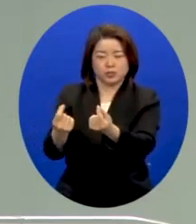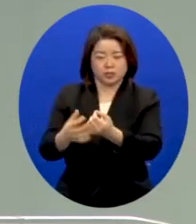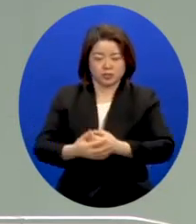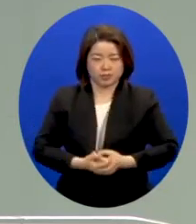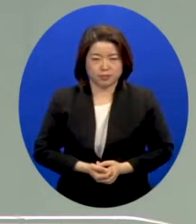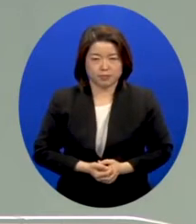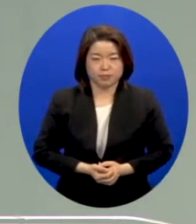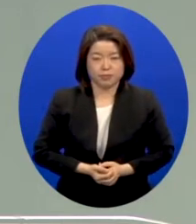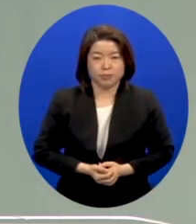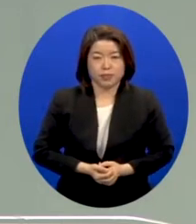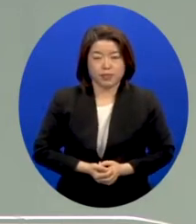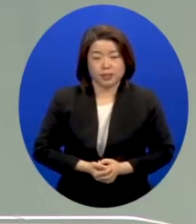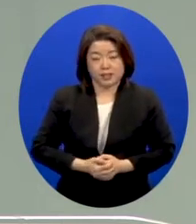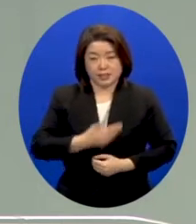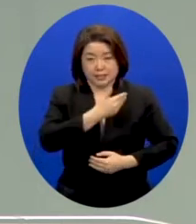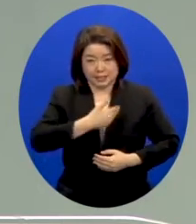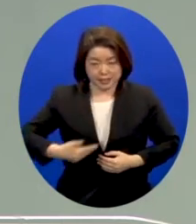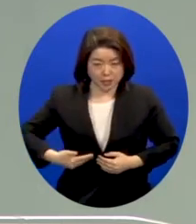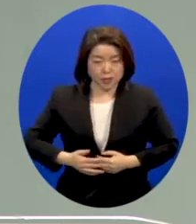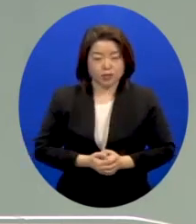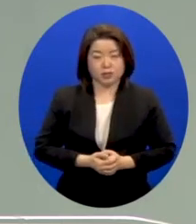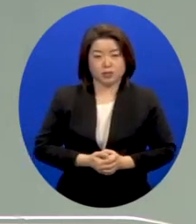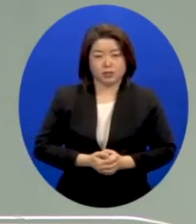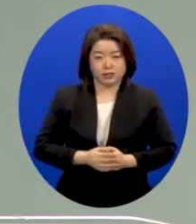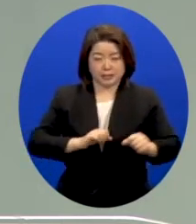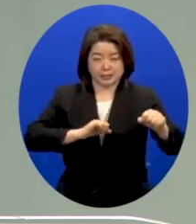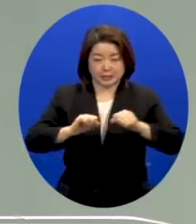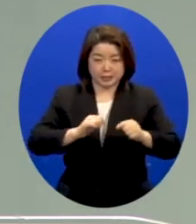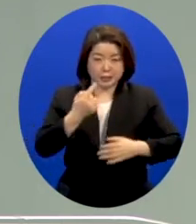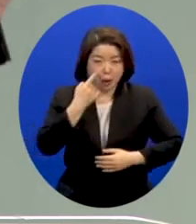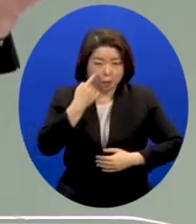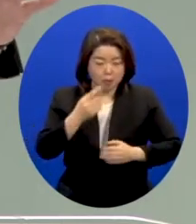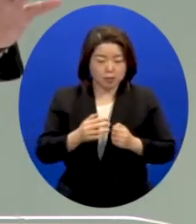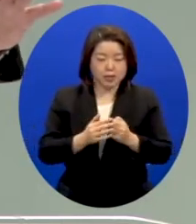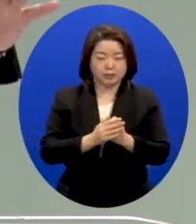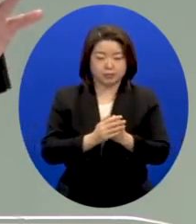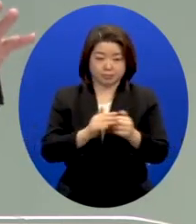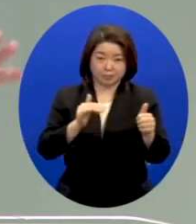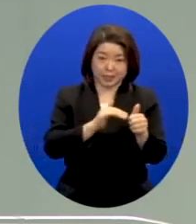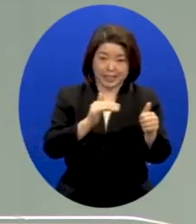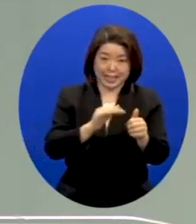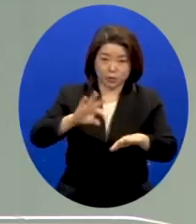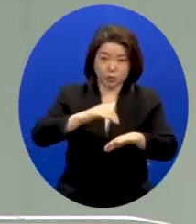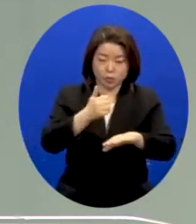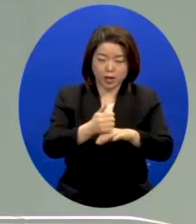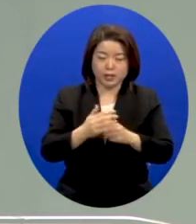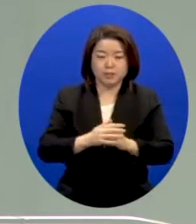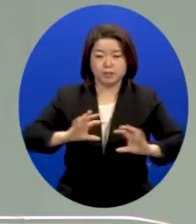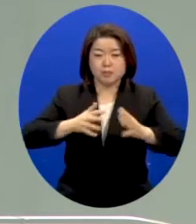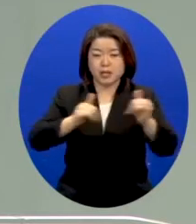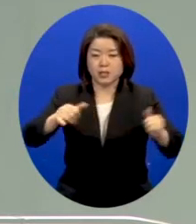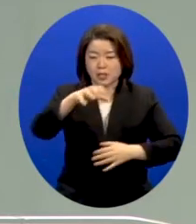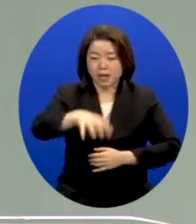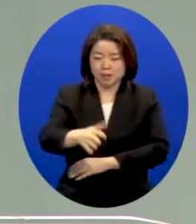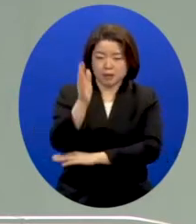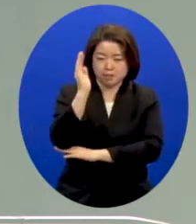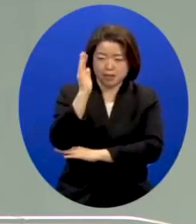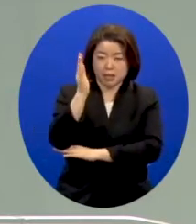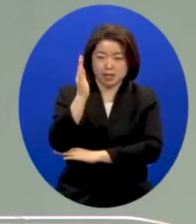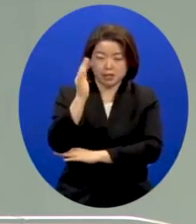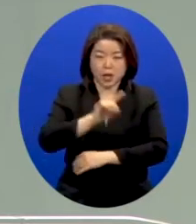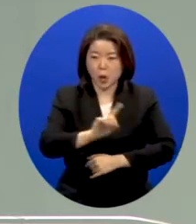보면 헤롯이 백성들 앞에서 연설을 하는데 어떤 사람이 아주 아부성 발언을